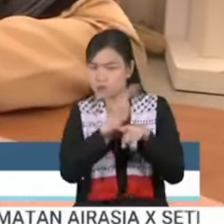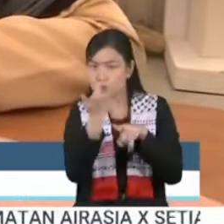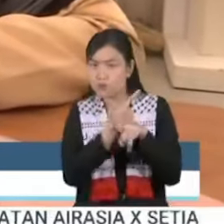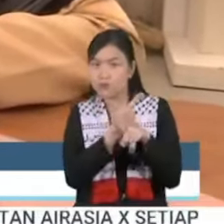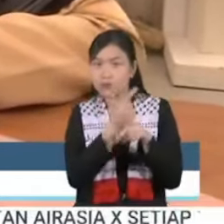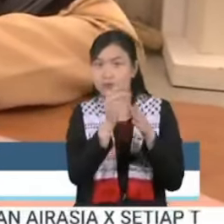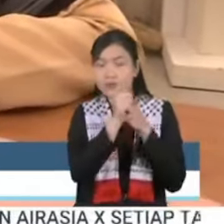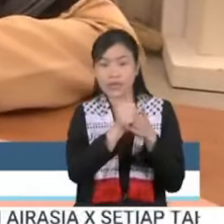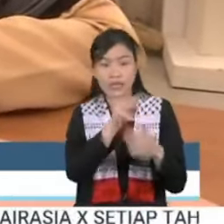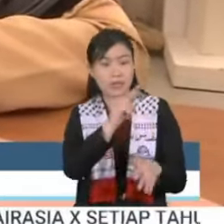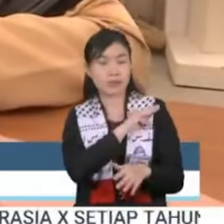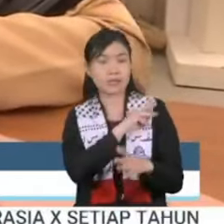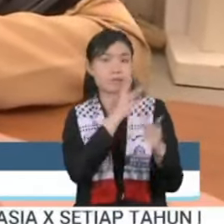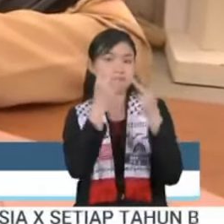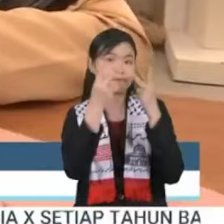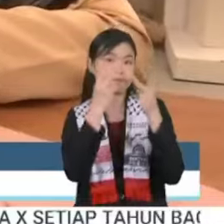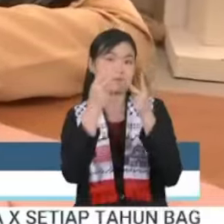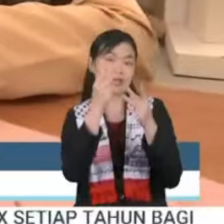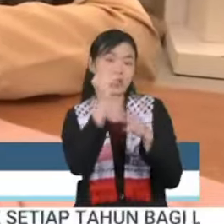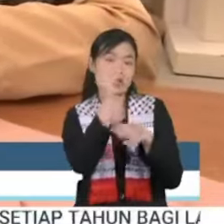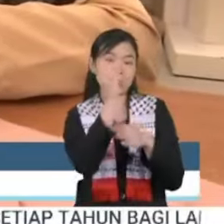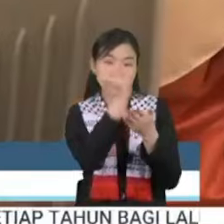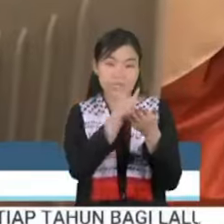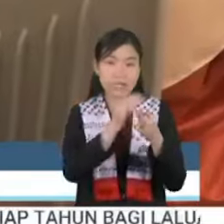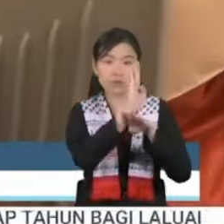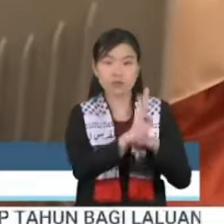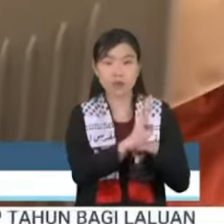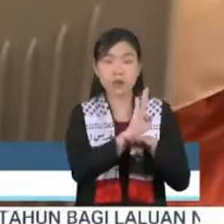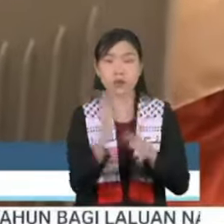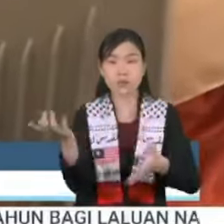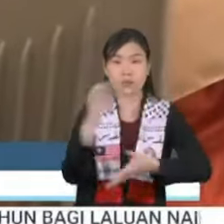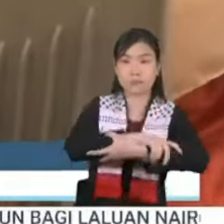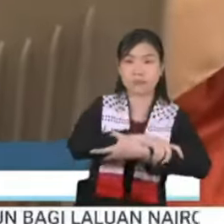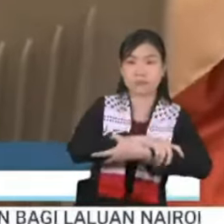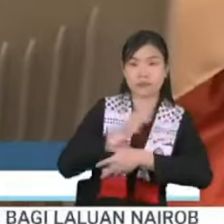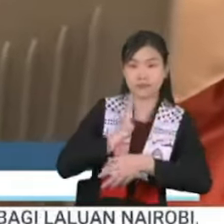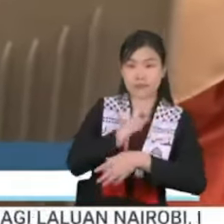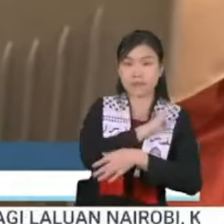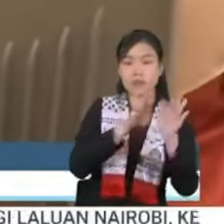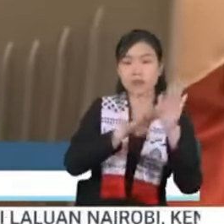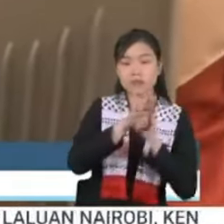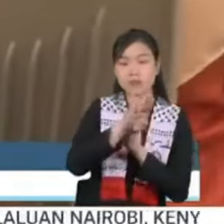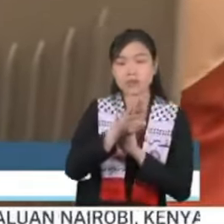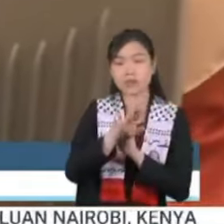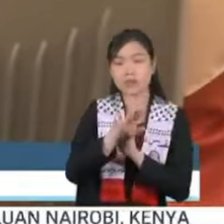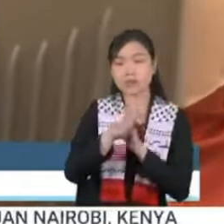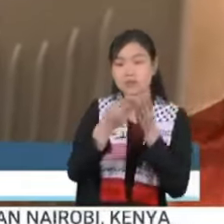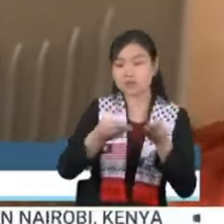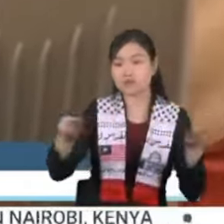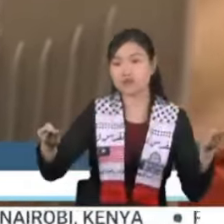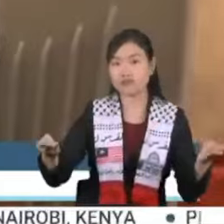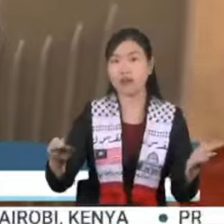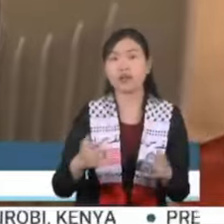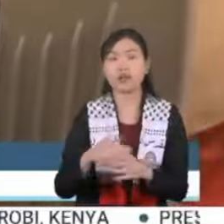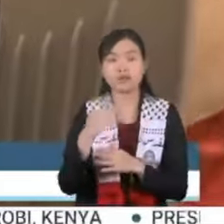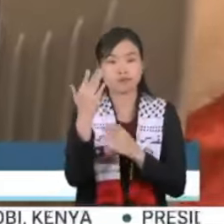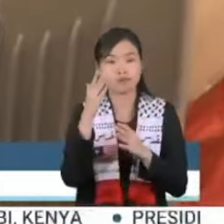Inisiatif diterajui Kementerian Pelancongan, Seni dan Budaya dengan kerjasama Perbadanan Kemajuan Kraftangan Malaysia.